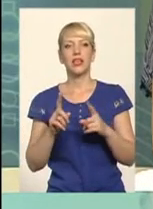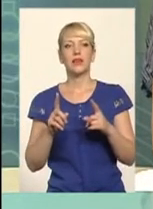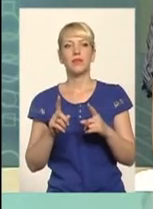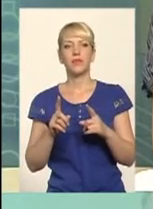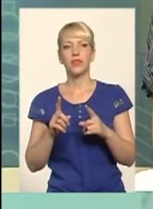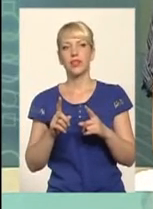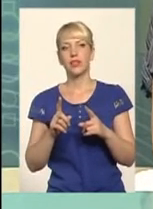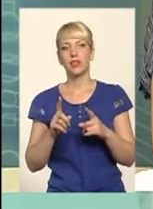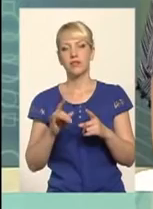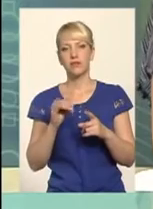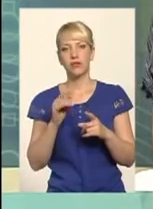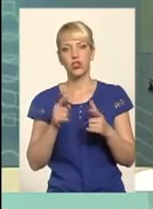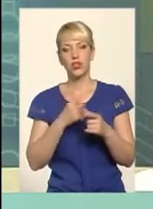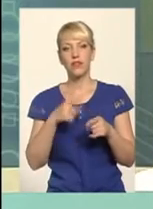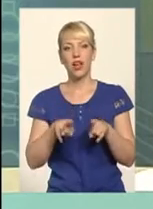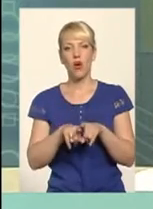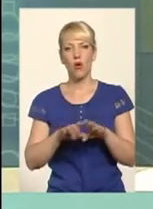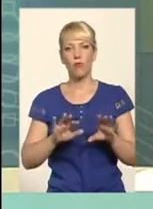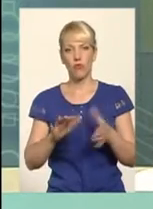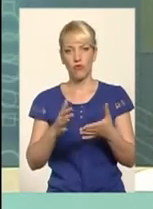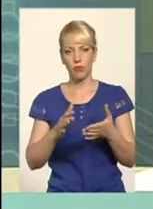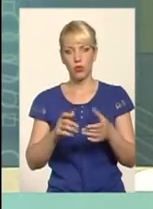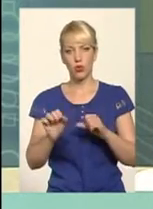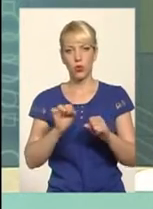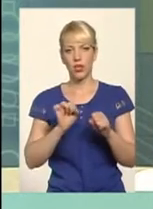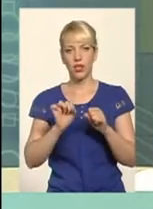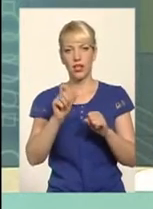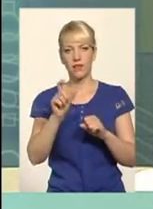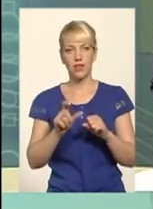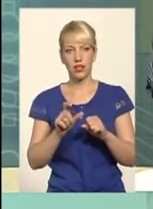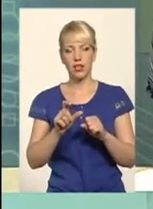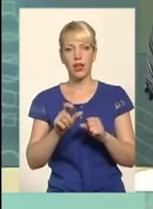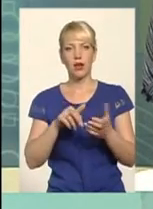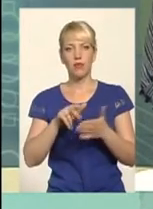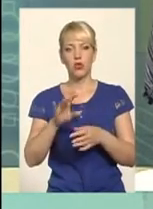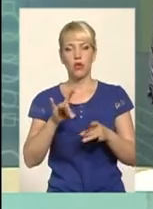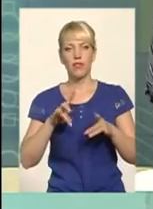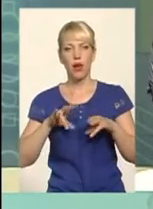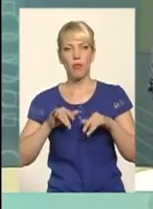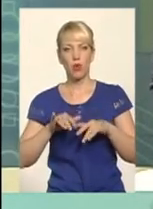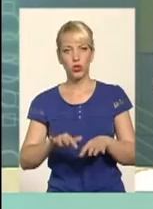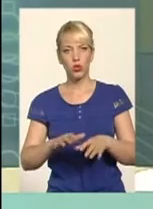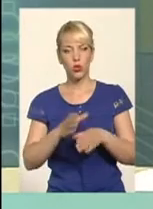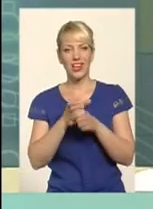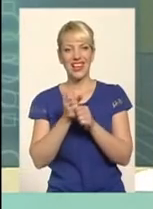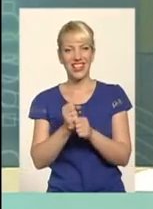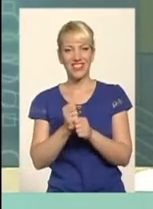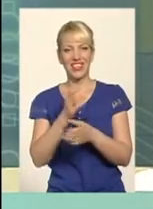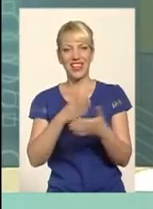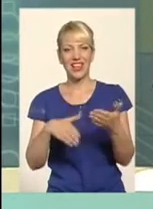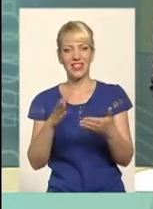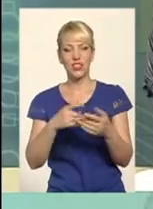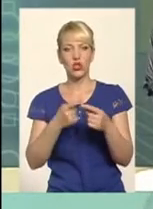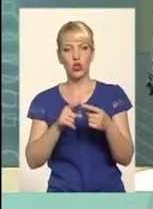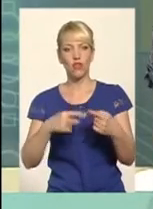власне, чи в такому випадку, можливо, керівник пішов на процедуру там, ліквідації, реорганізації певного відділу